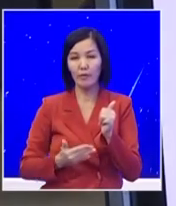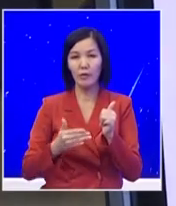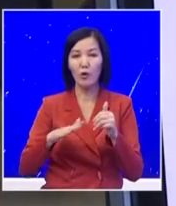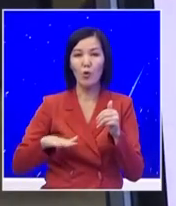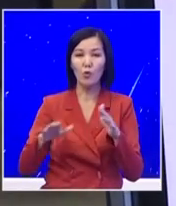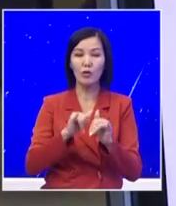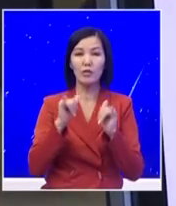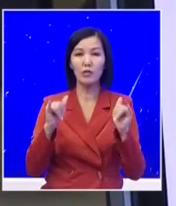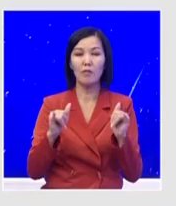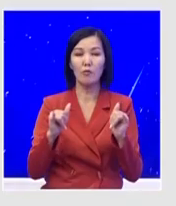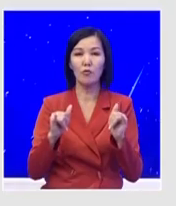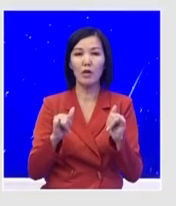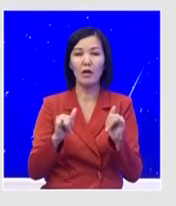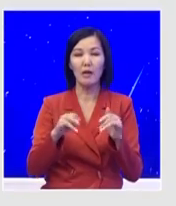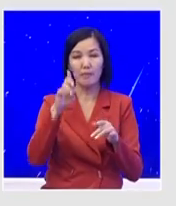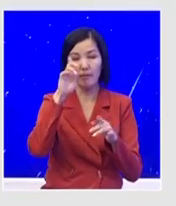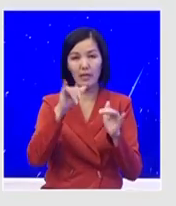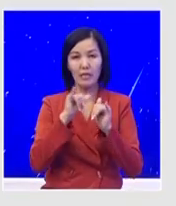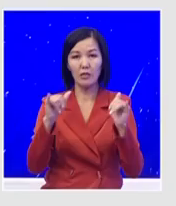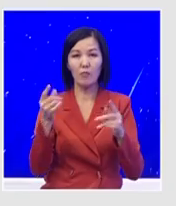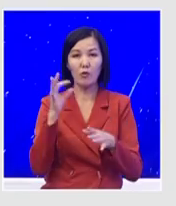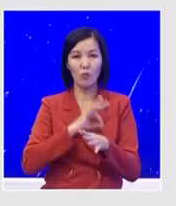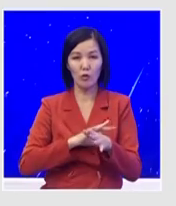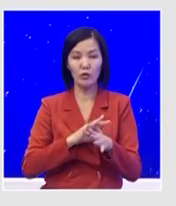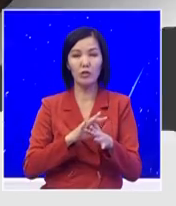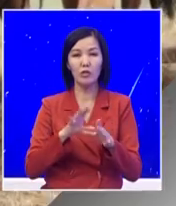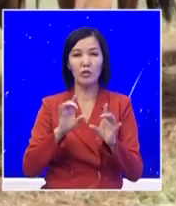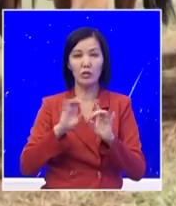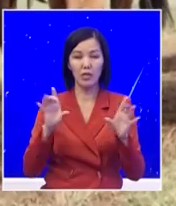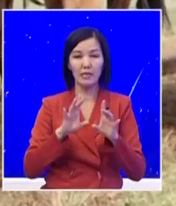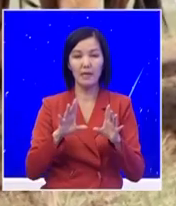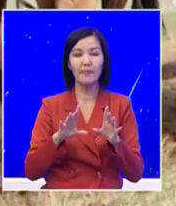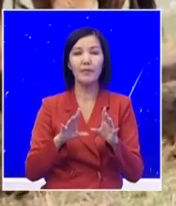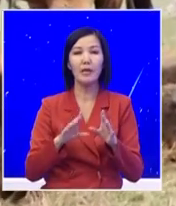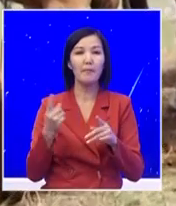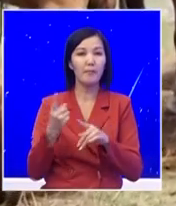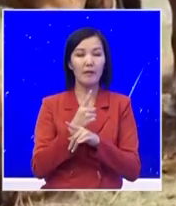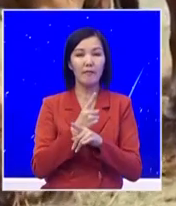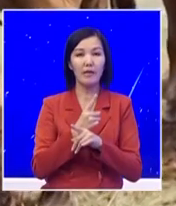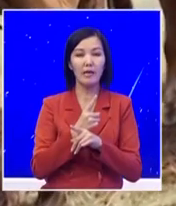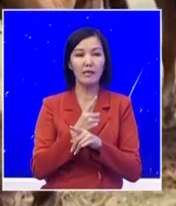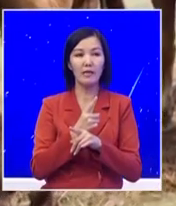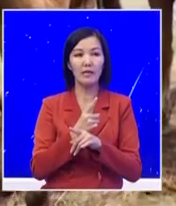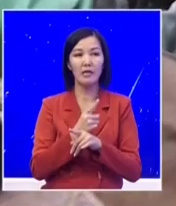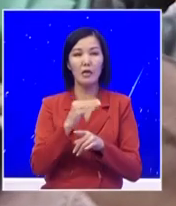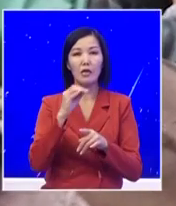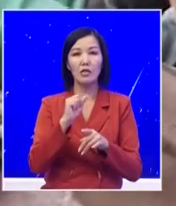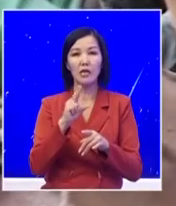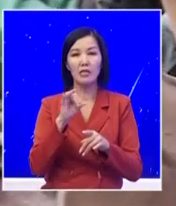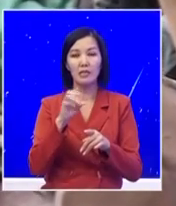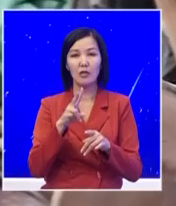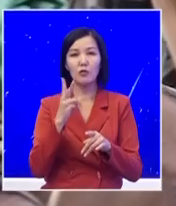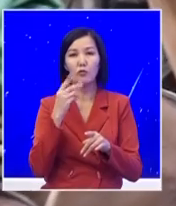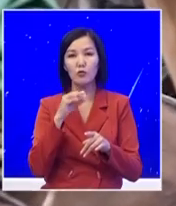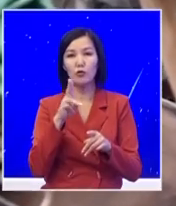мен елдің өркендеуіне қосқан үлесін жазды. Азаматтық болмыстарын мысал етті. Алғашқысы қалың қазақтың жақсылығына айналған